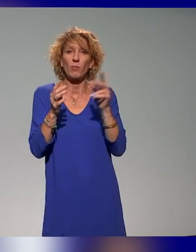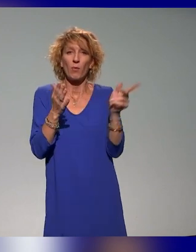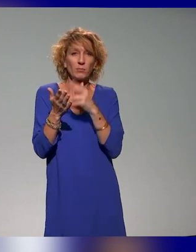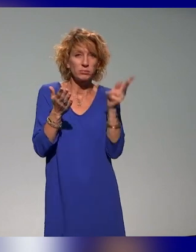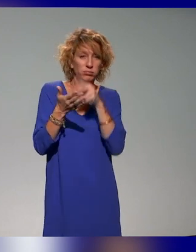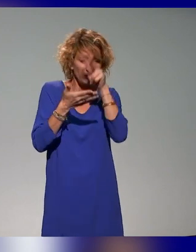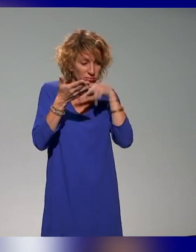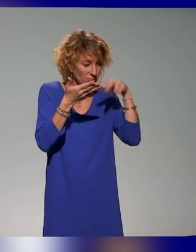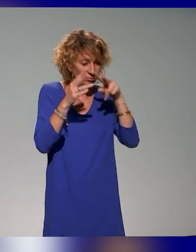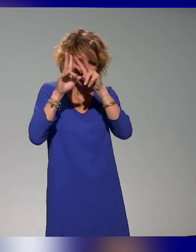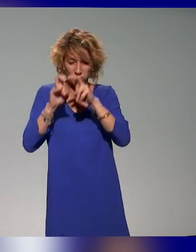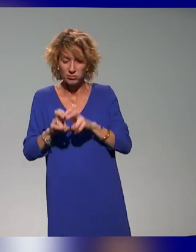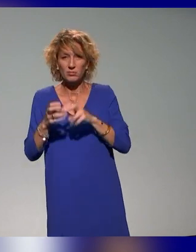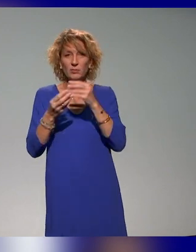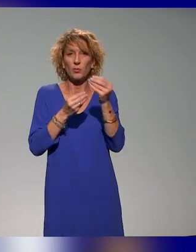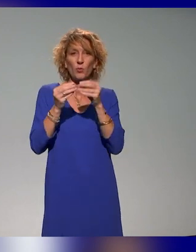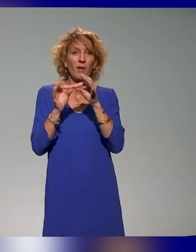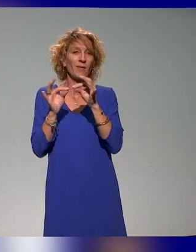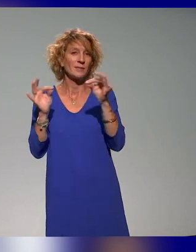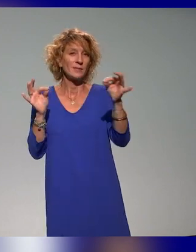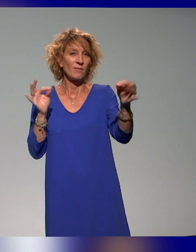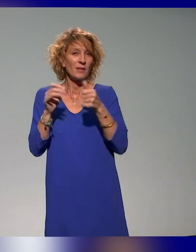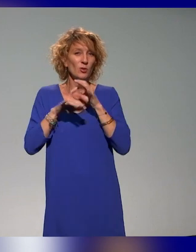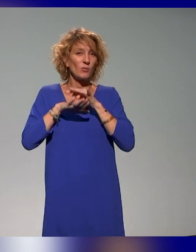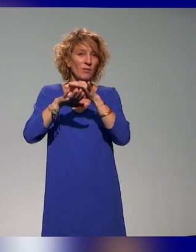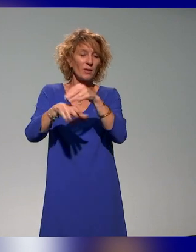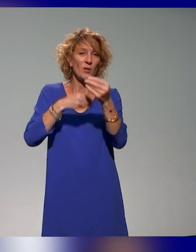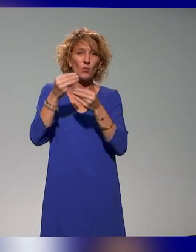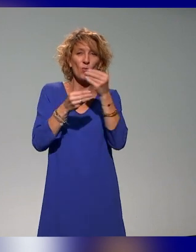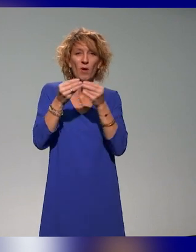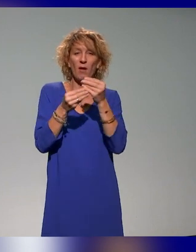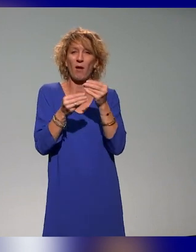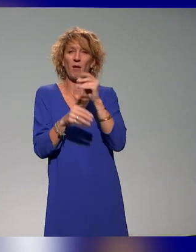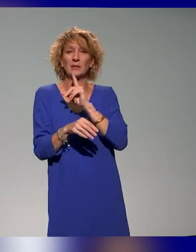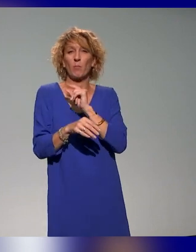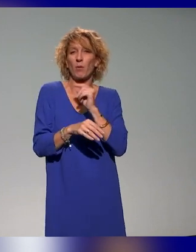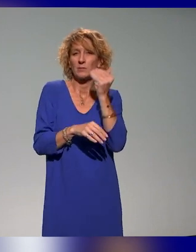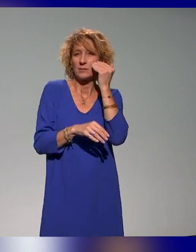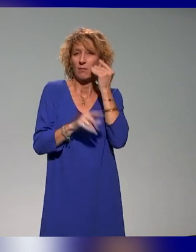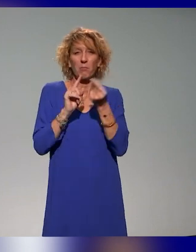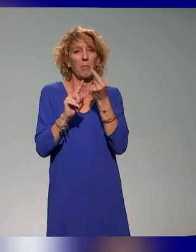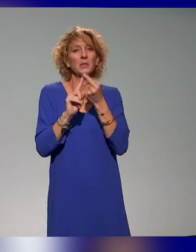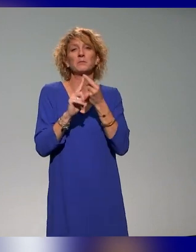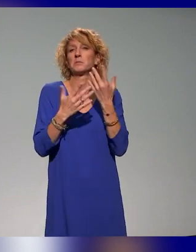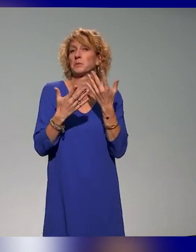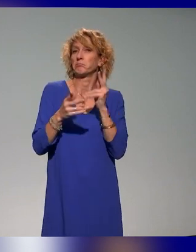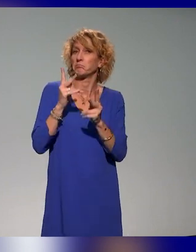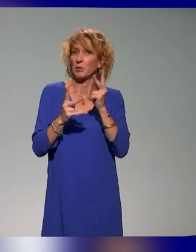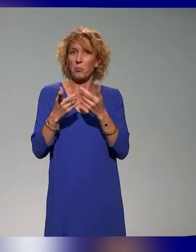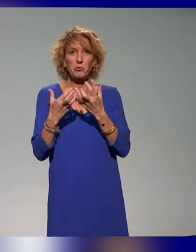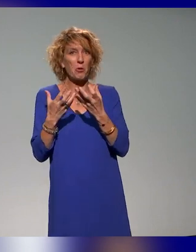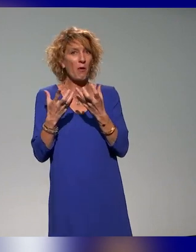et activités ou le fil d'Ariane. On va pouvoir ajouter des polices de caractères aussi spécifiques, suivant ce qu'on souhaite mettre en